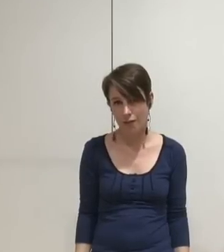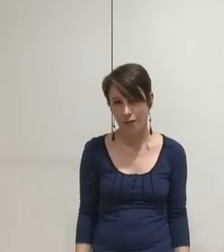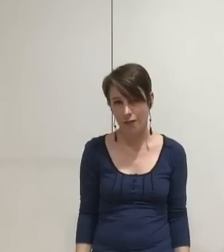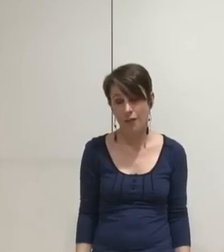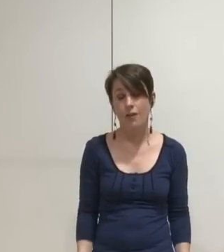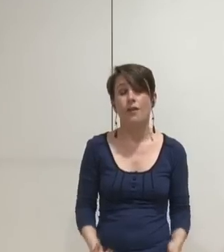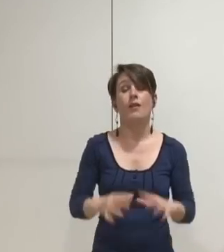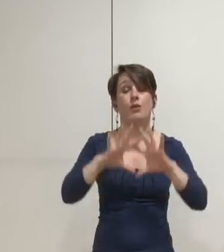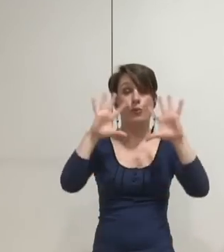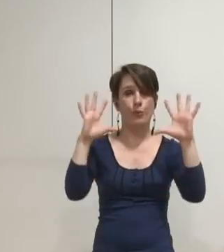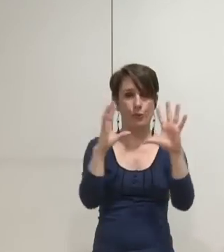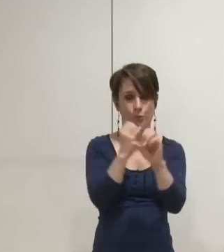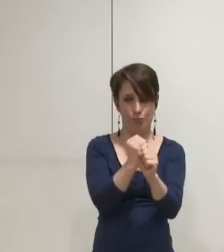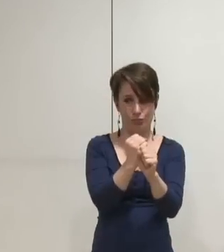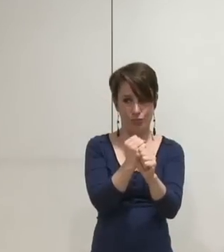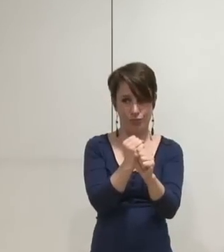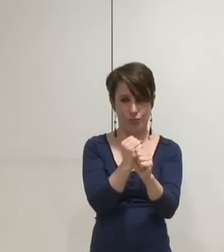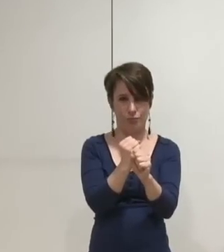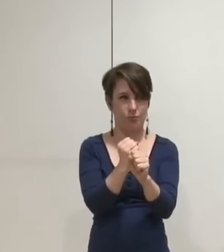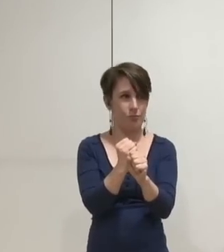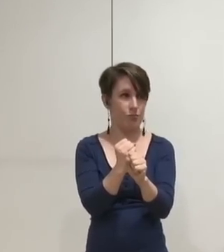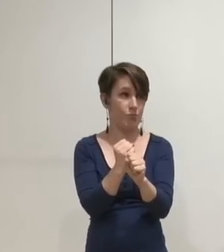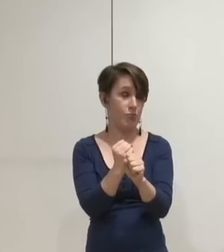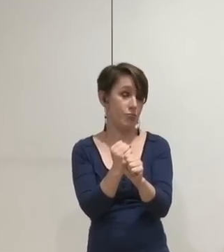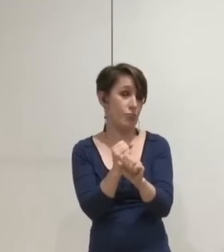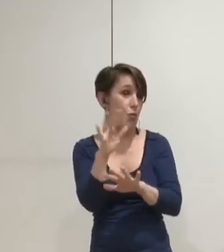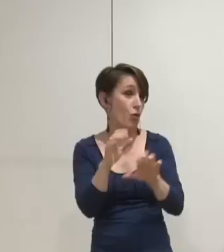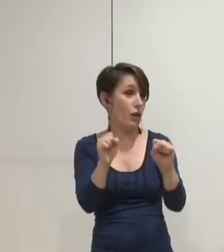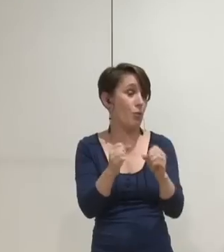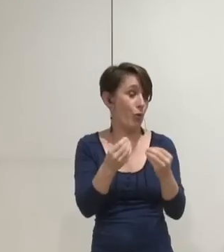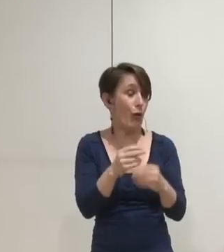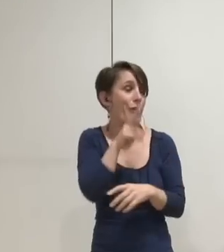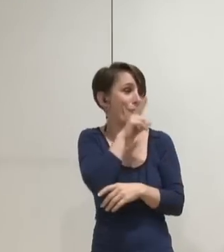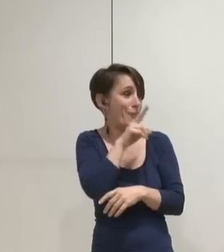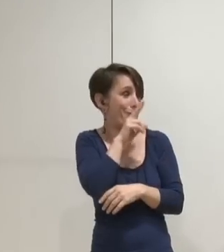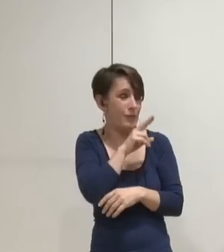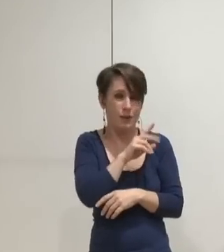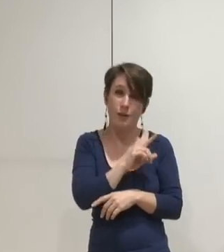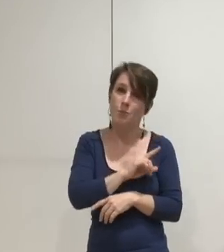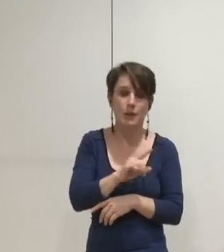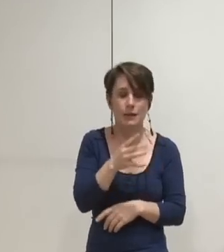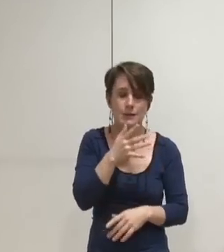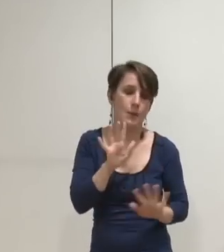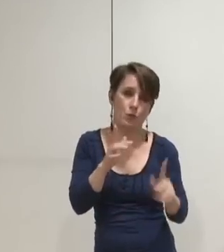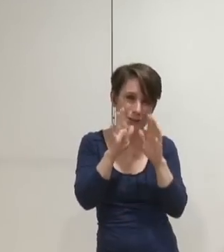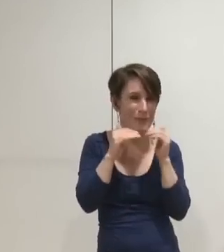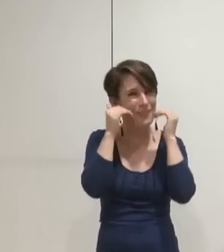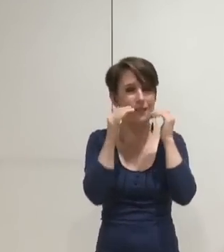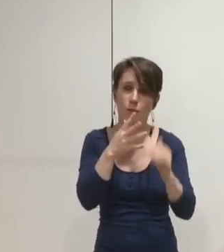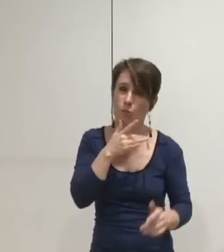collègues pourrait prêter à sourire mais quand j'entends en plus ce soir parler de